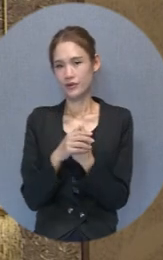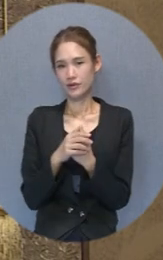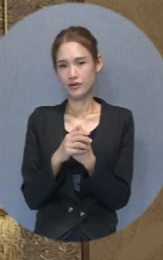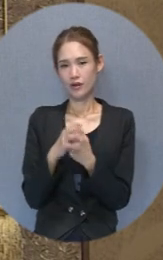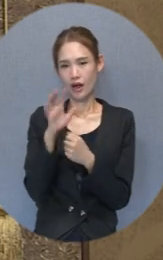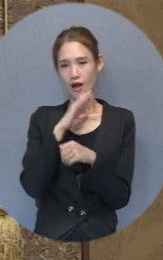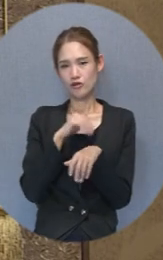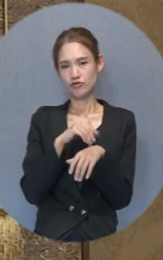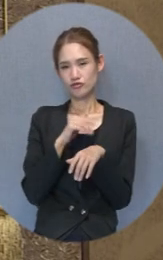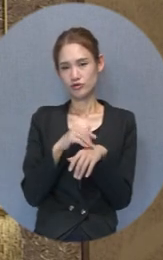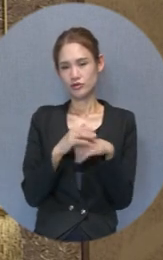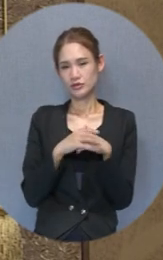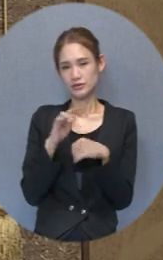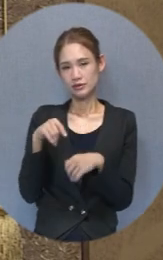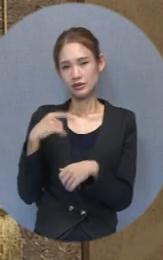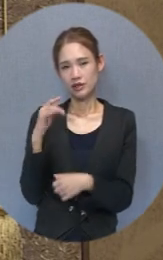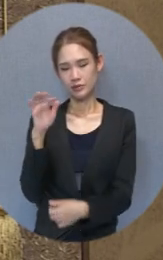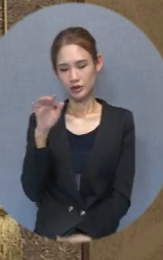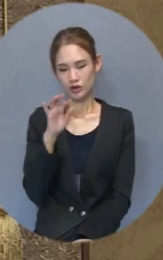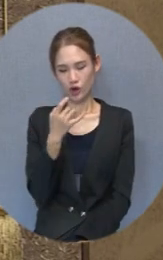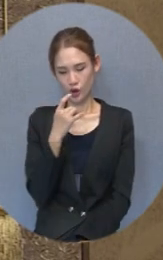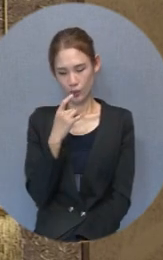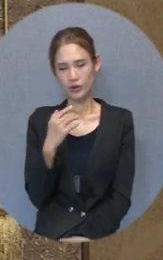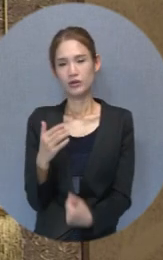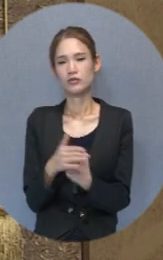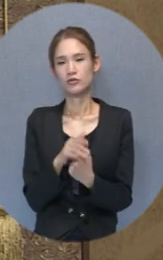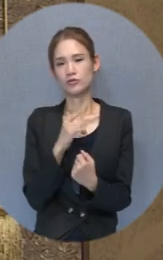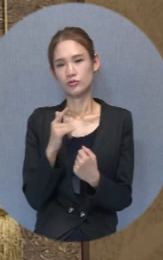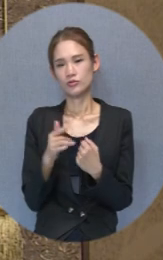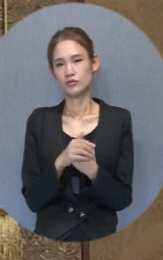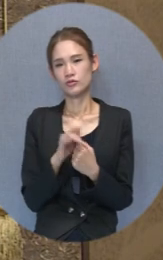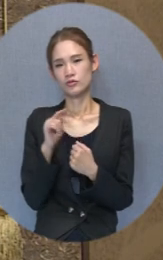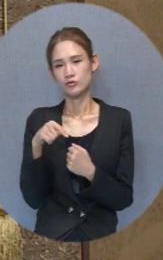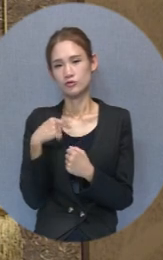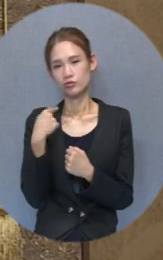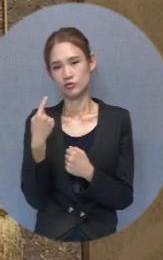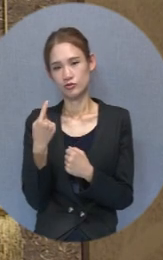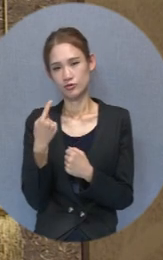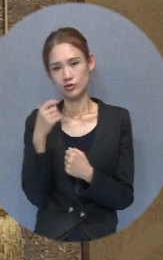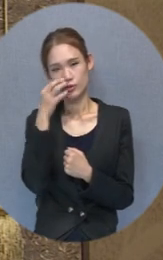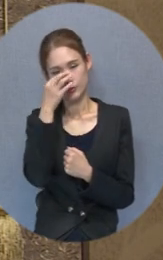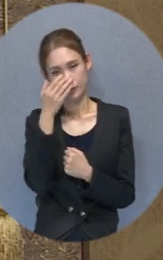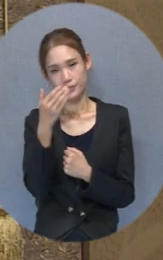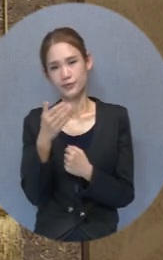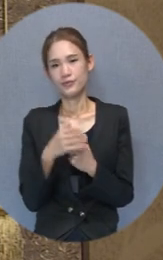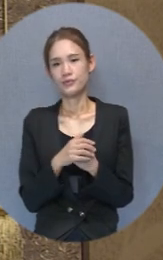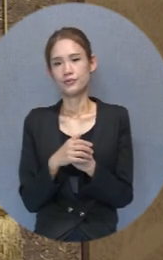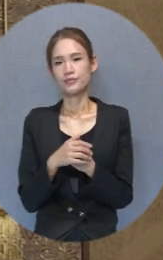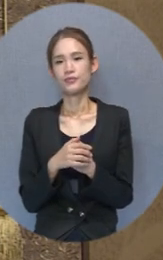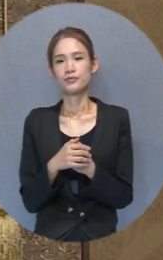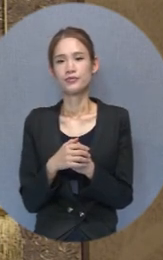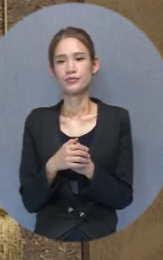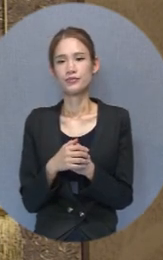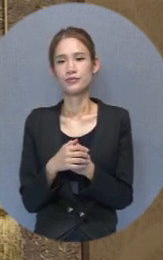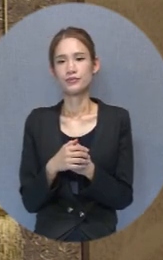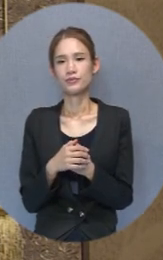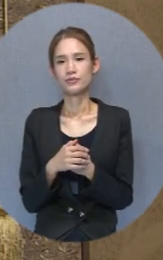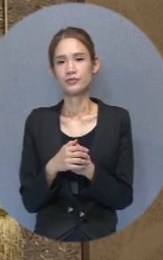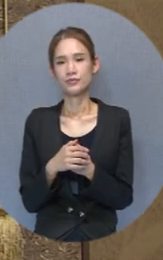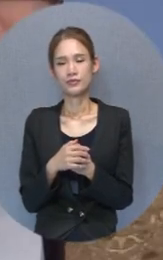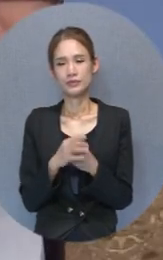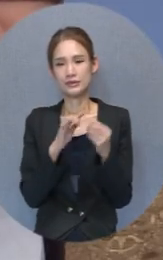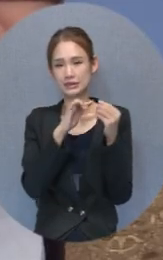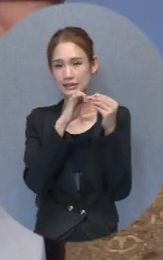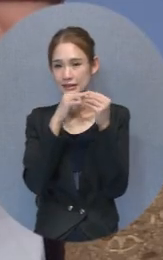시켜야 아이들이 네. 점자를 배우는데 도움이 되거든요. 네. 그리고 이제 뒤로 돌렸을 때에는 각 부위별로 이제